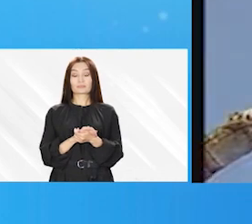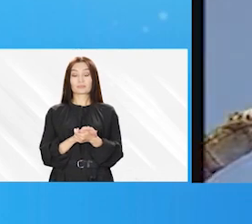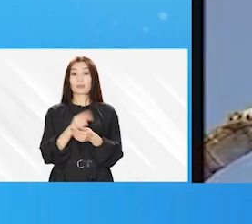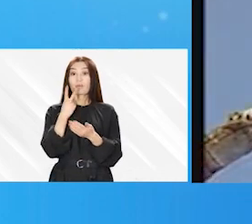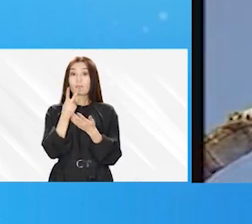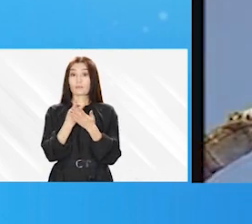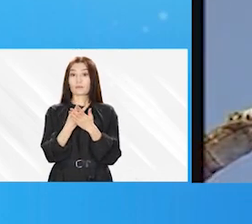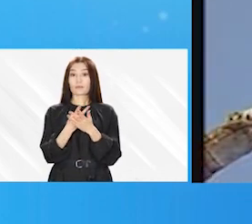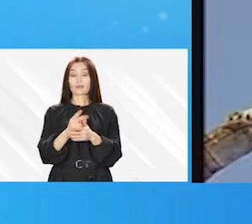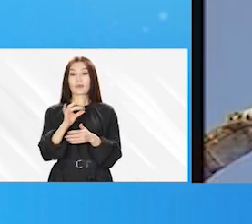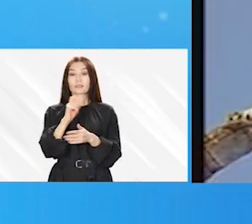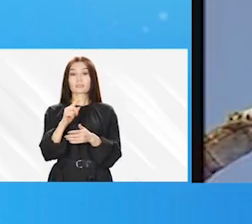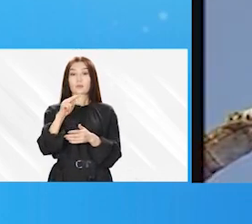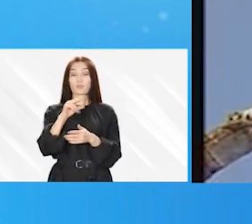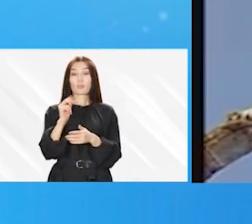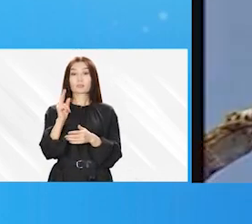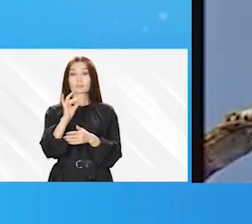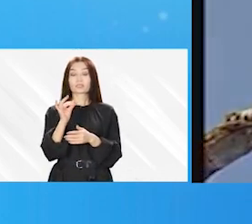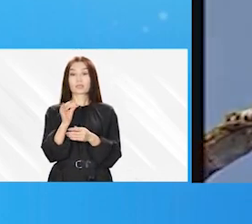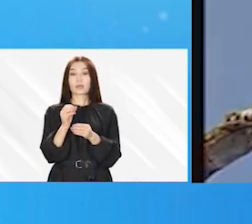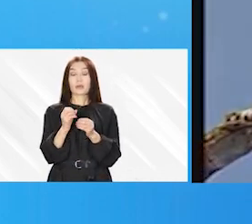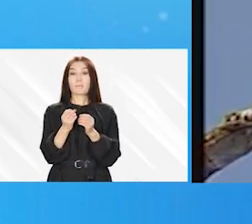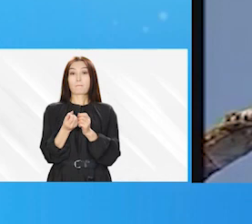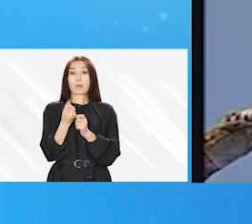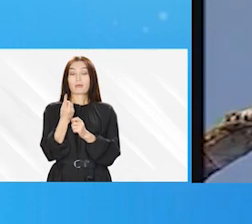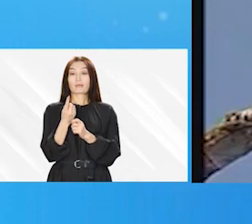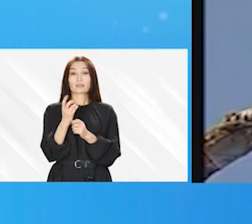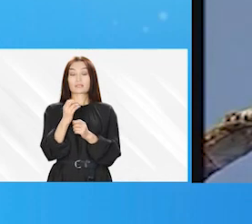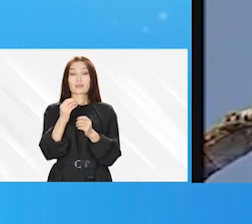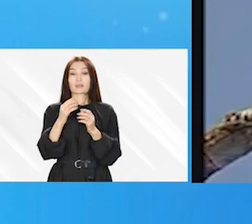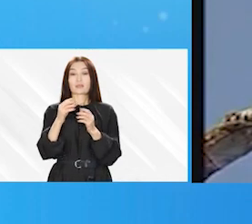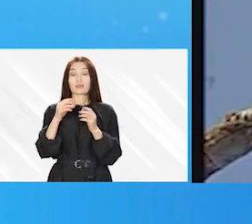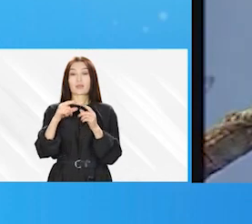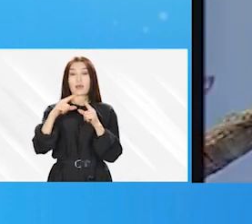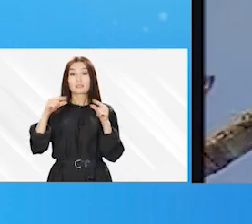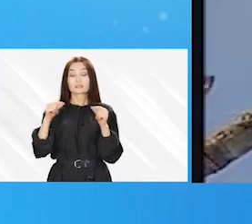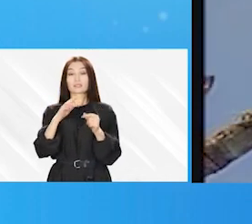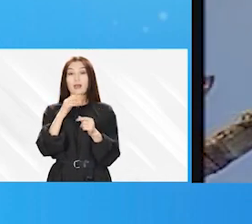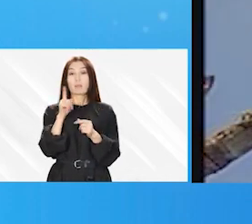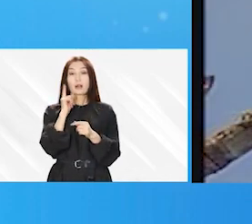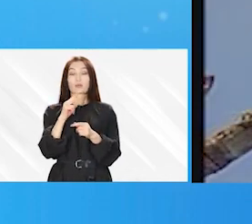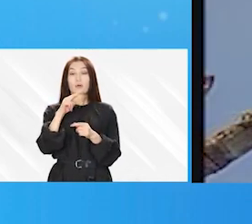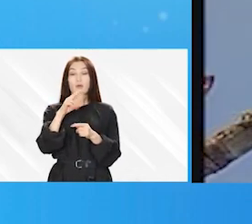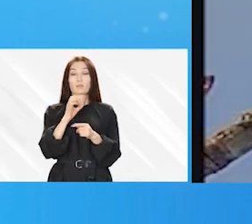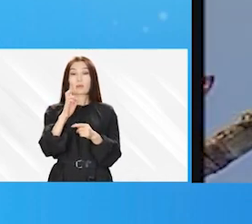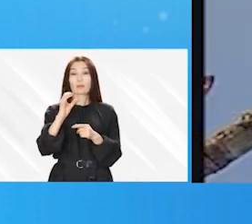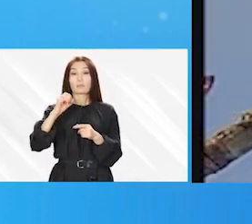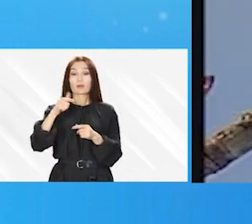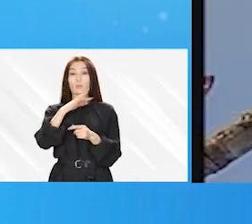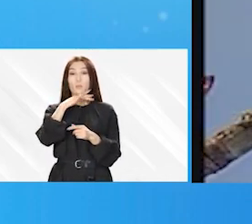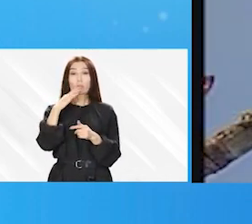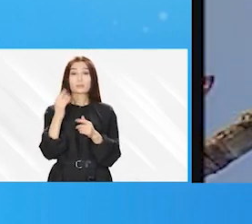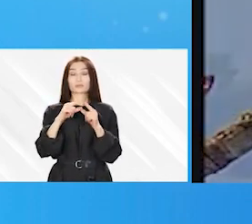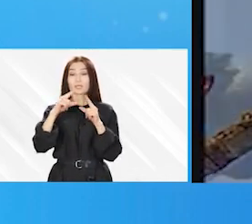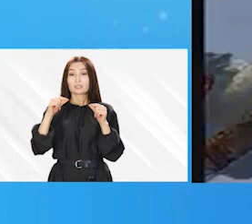видно что из почки появляются не листья а молодой побег с множеством листьев и новыми почками